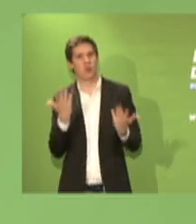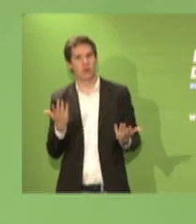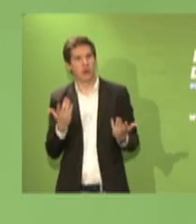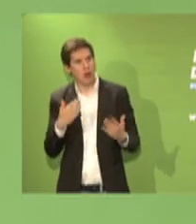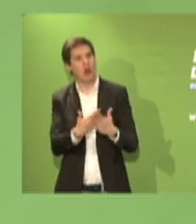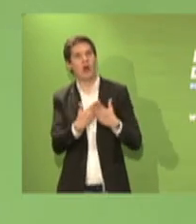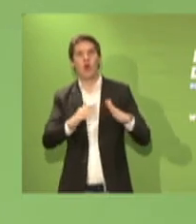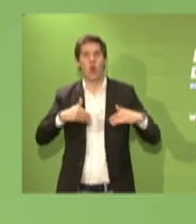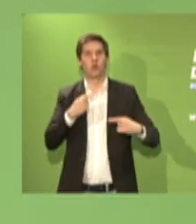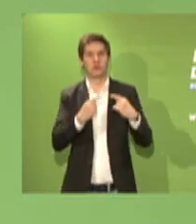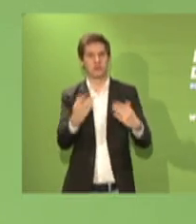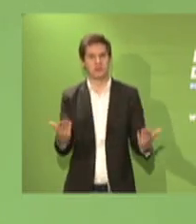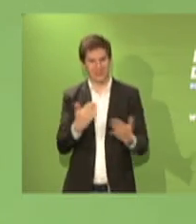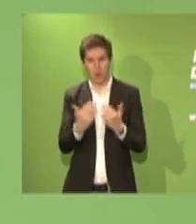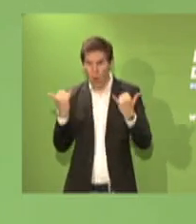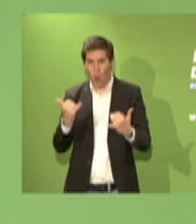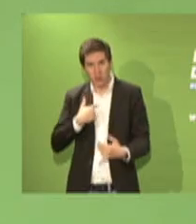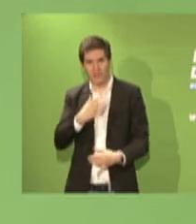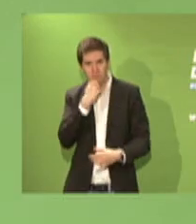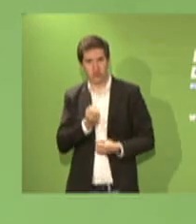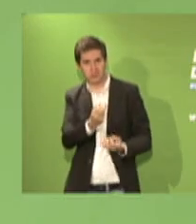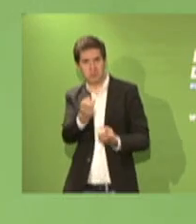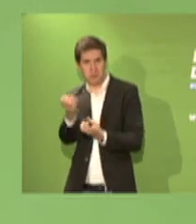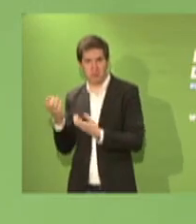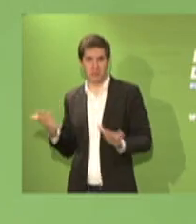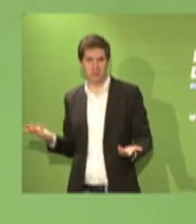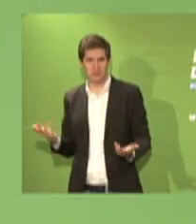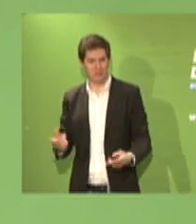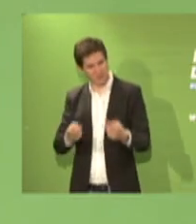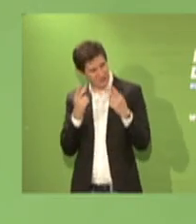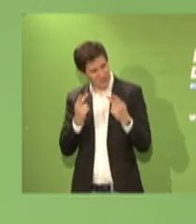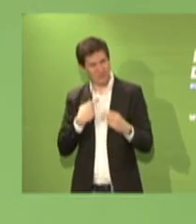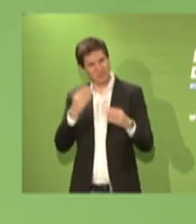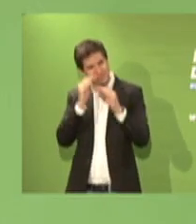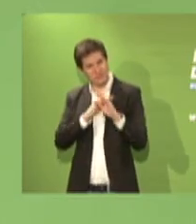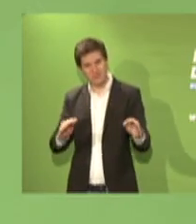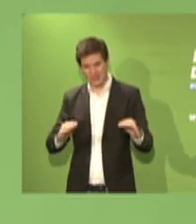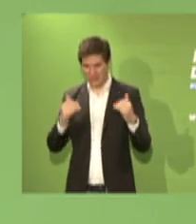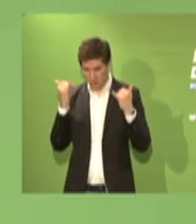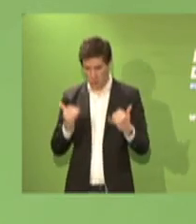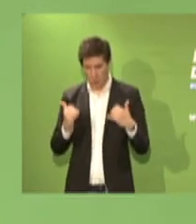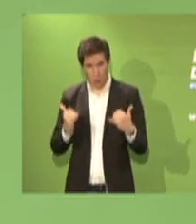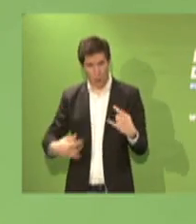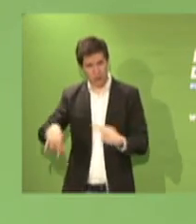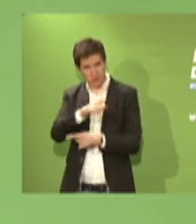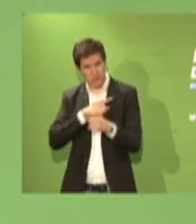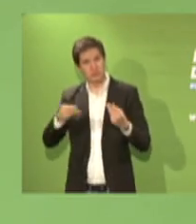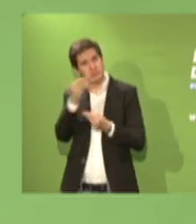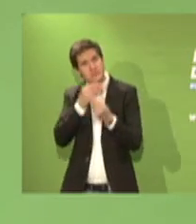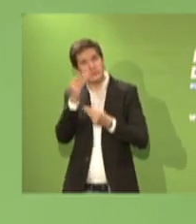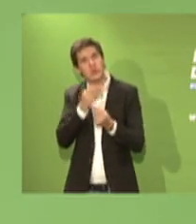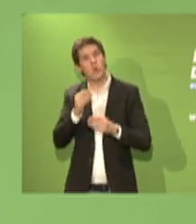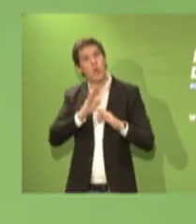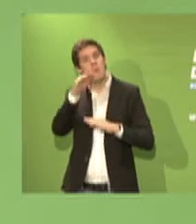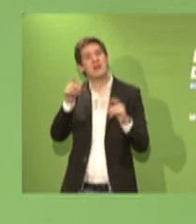wollen wir heute auch geben. Und so sage ich, es ist goldrichtig, dass wir uns heute über die Rolle, die Bedeutung und